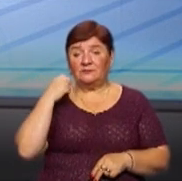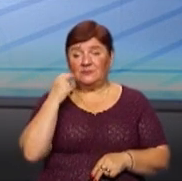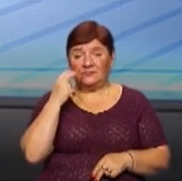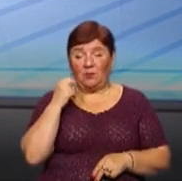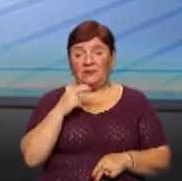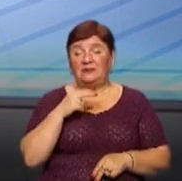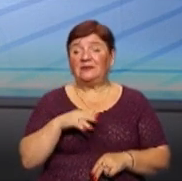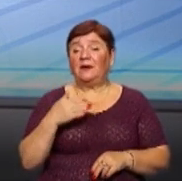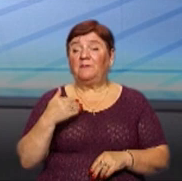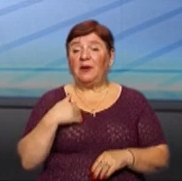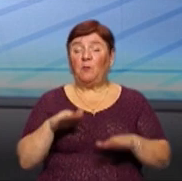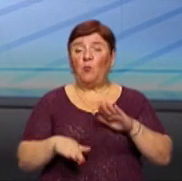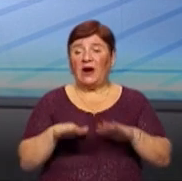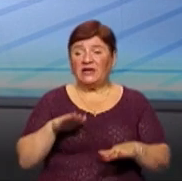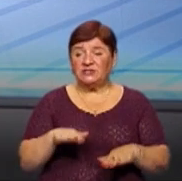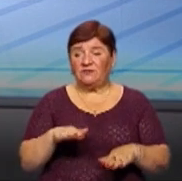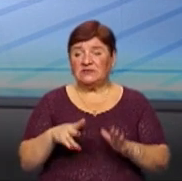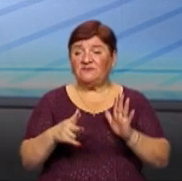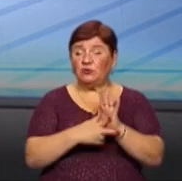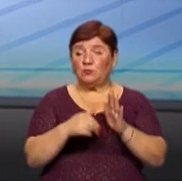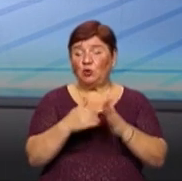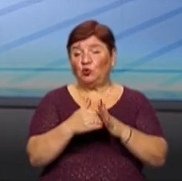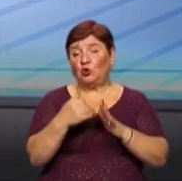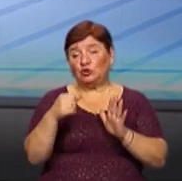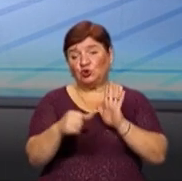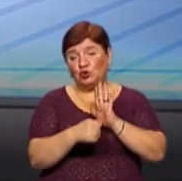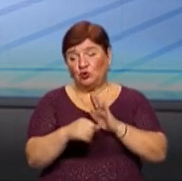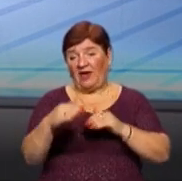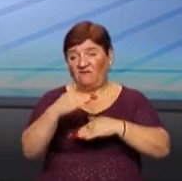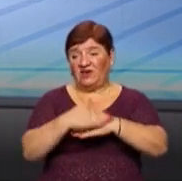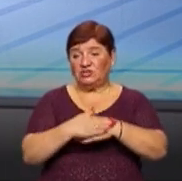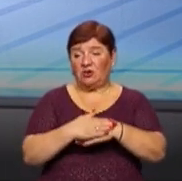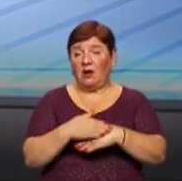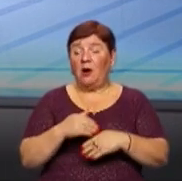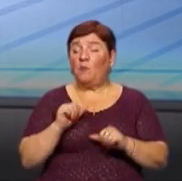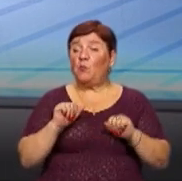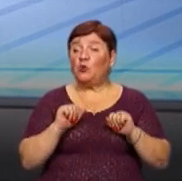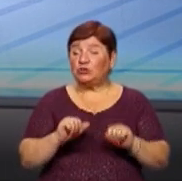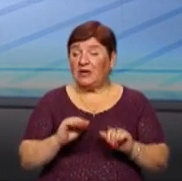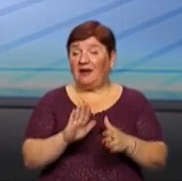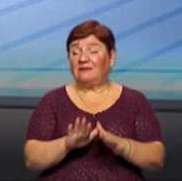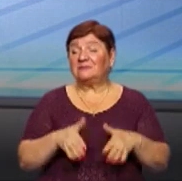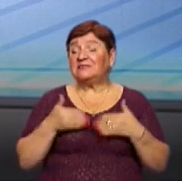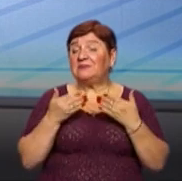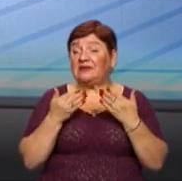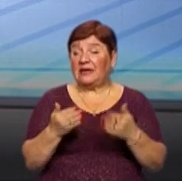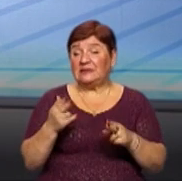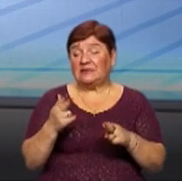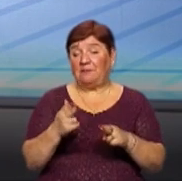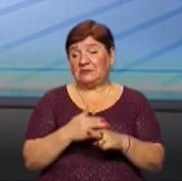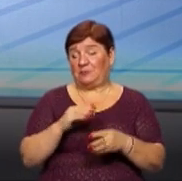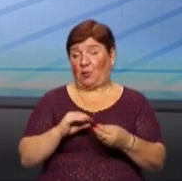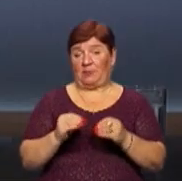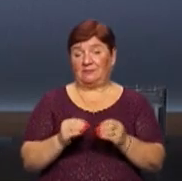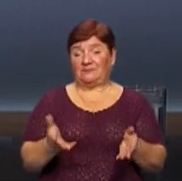години. Місто Ужгород, Мукачів працює в нас з 8 до 6 години. В любу хвилину в нас люди можуть звертатися без всяких запитань. А в